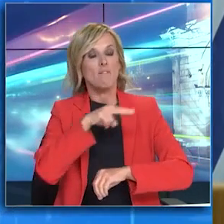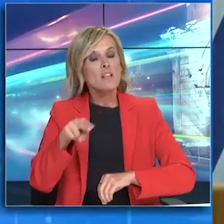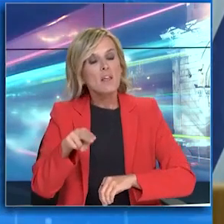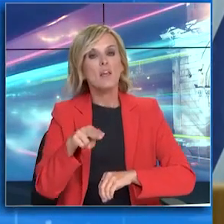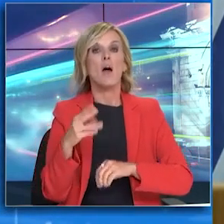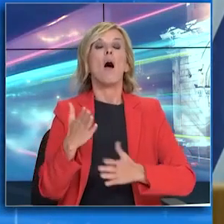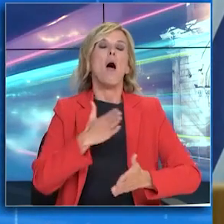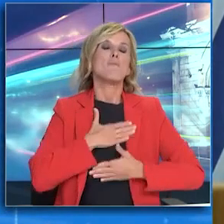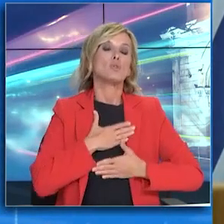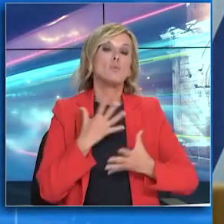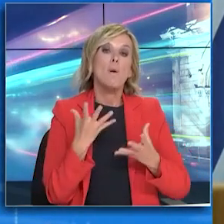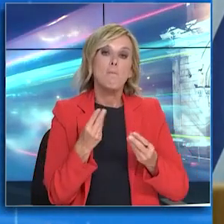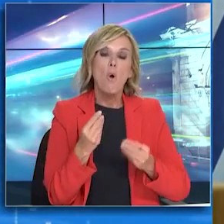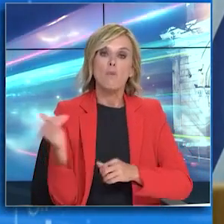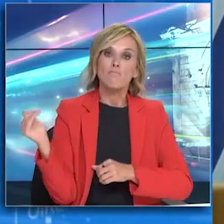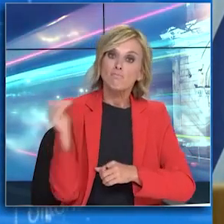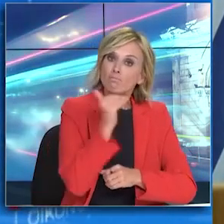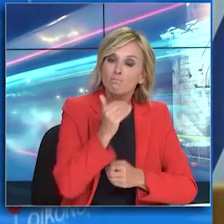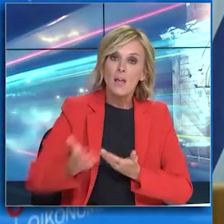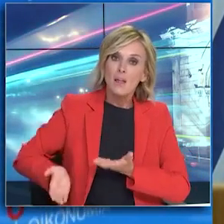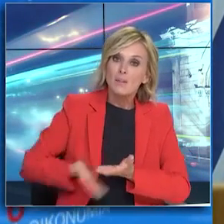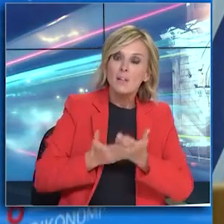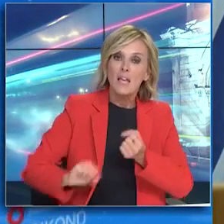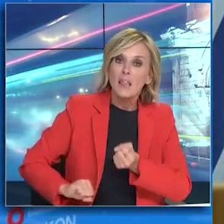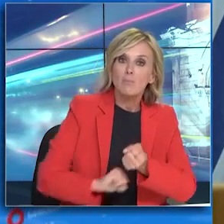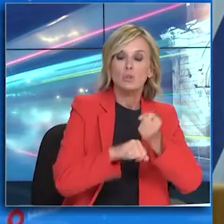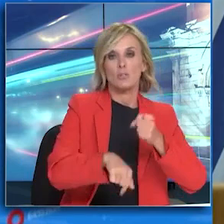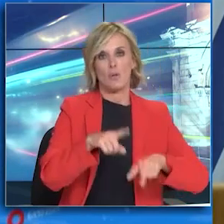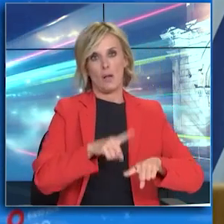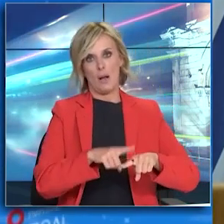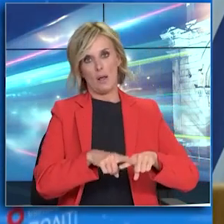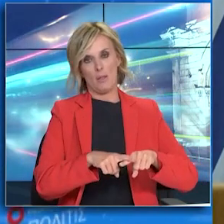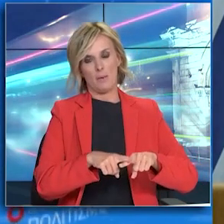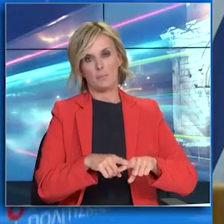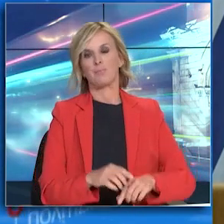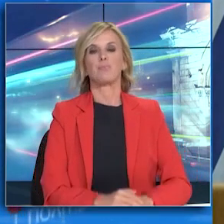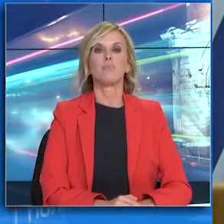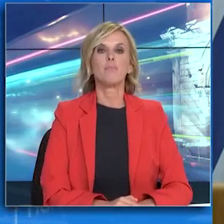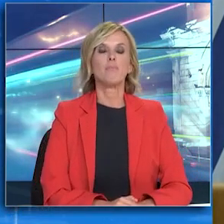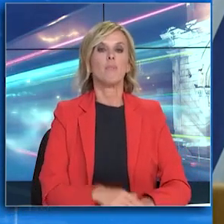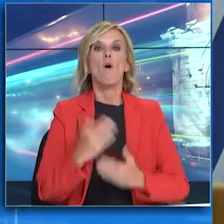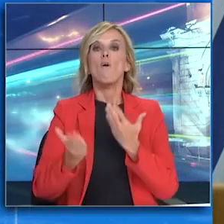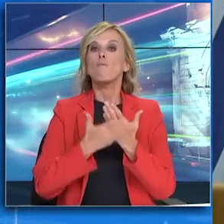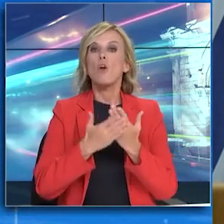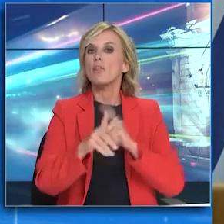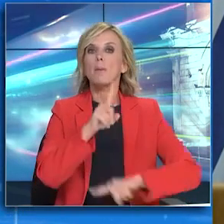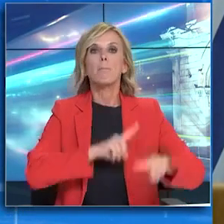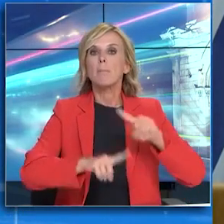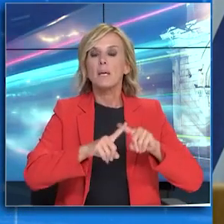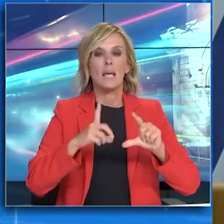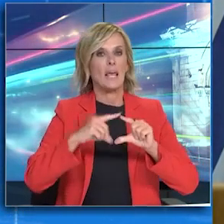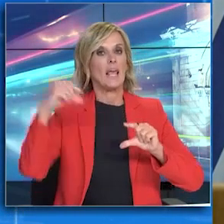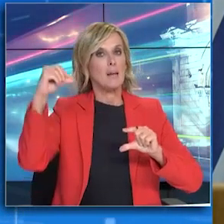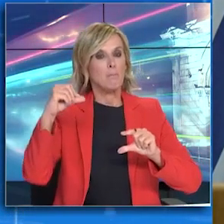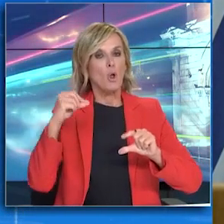ευχαριστούμε θερμά για την άμεριστη στήριξη σε αυτή τη δύσκολη συγκυρία. Πιο συγκεκριμένα, έχουμε δεχτεί βοήθεια από την Κύπρο